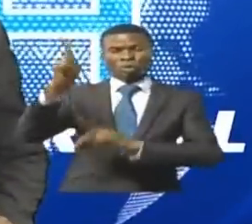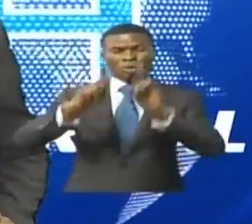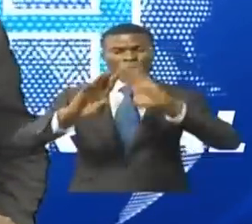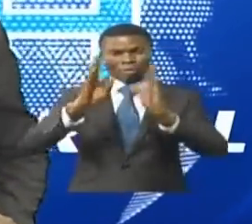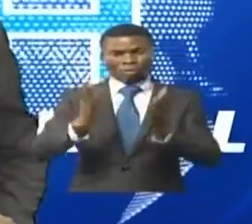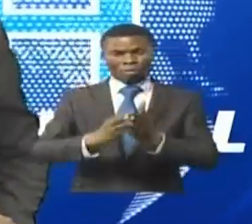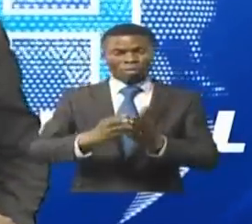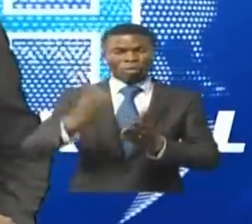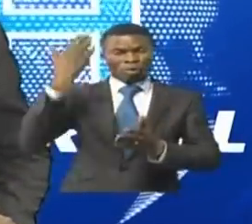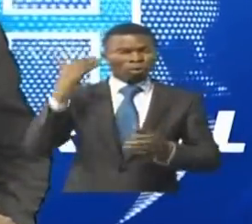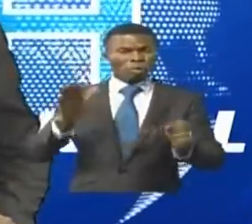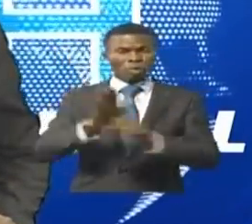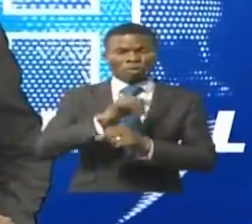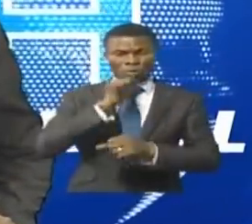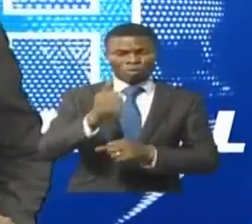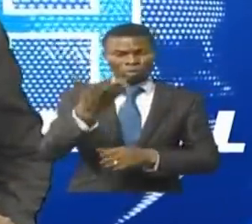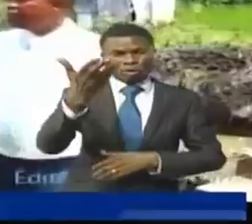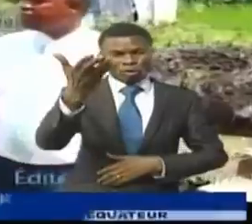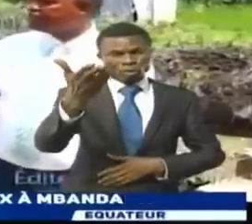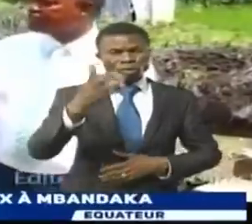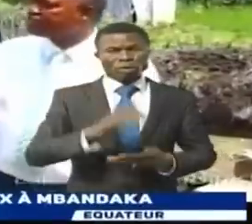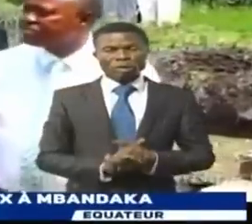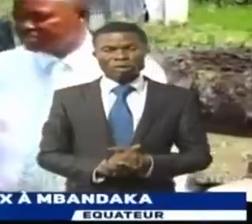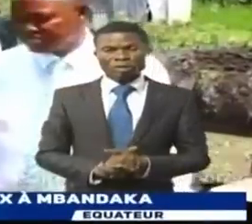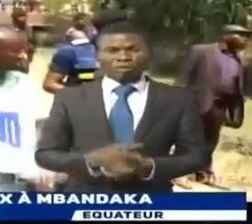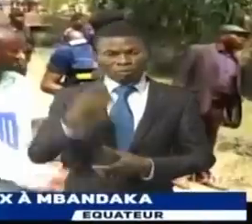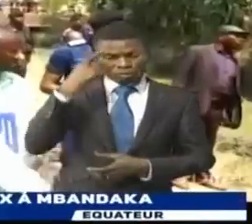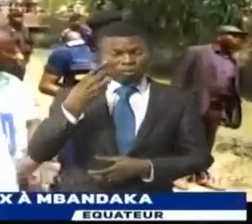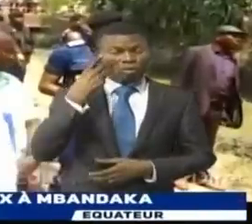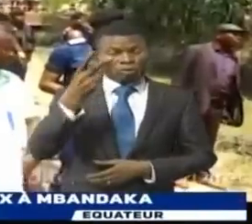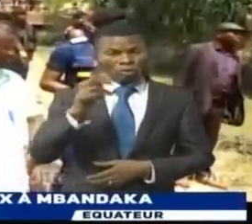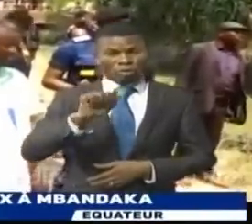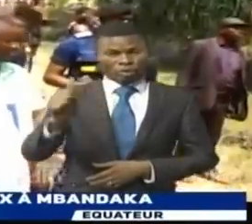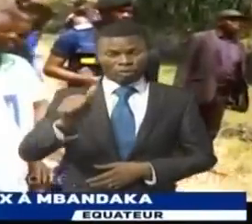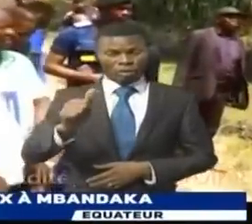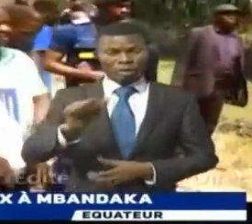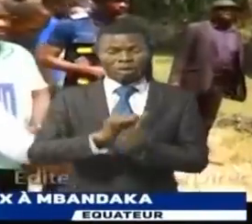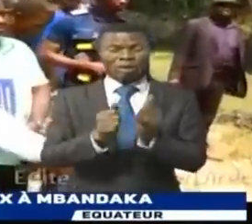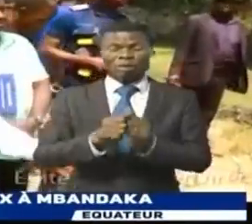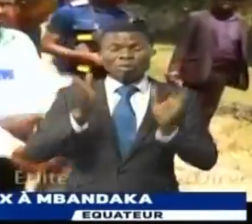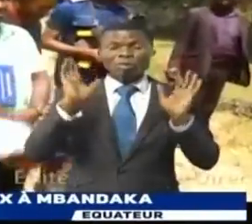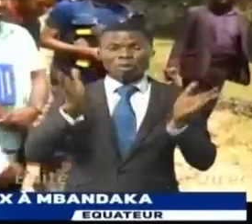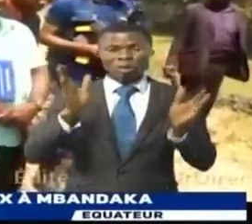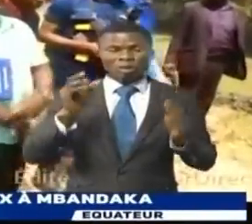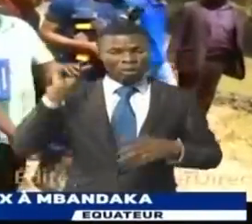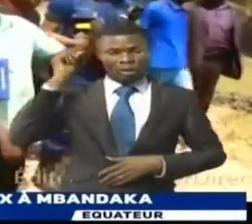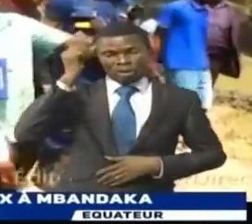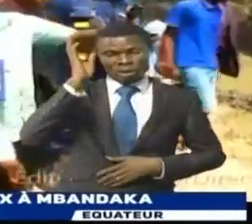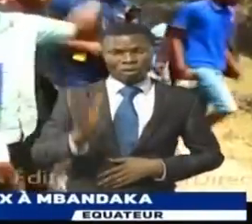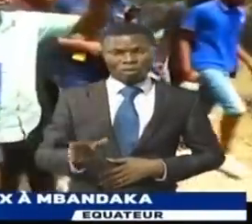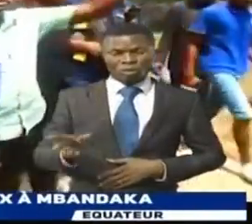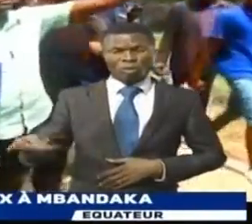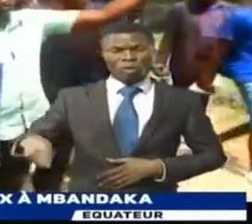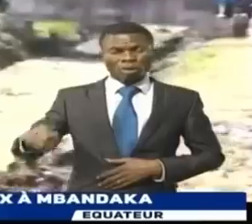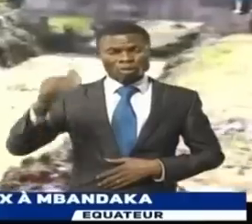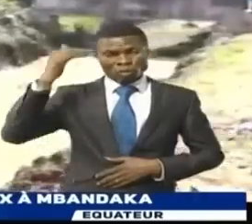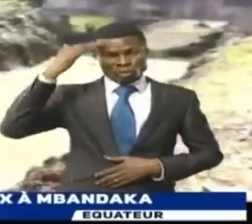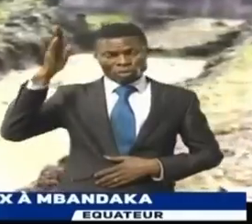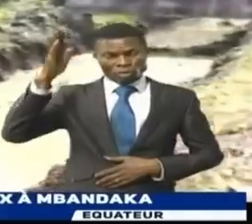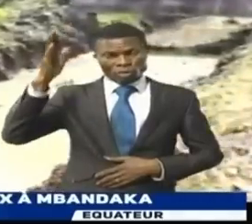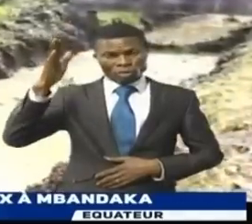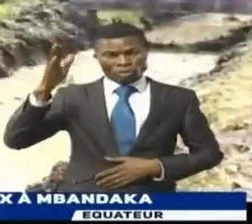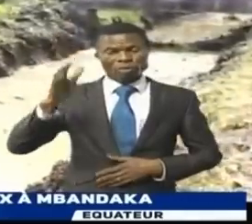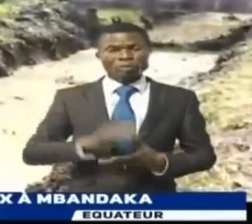de ces risques. Reportage. Pour palper du doigt cette triste réalité, Le gouverneur Bobo Moloko, sous une